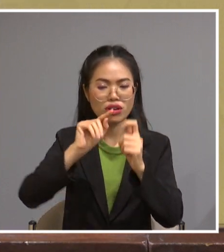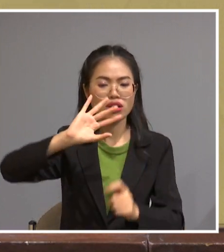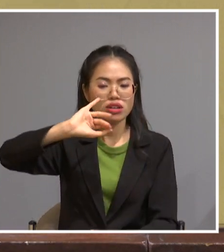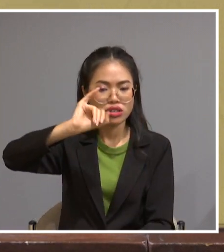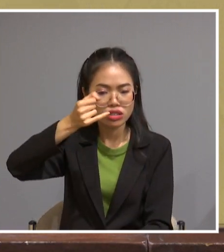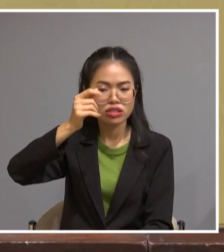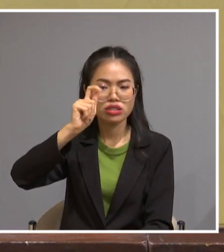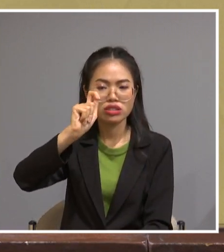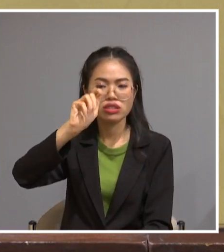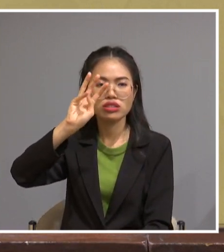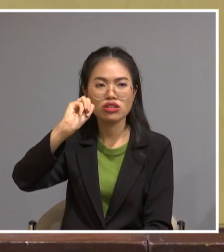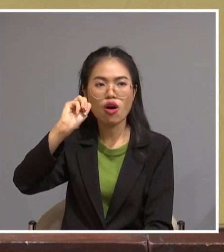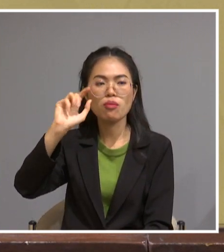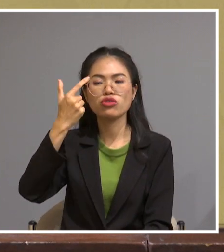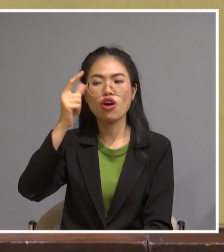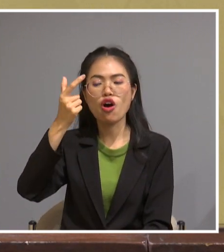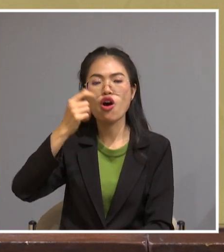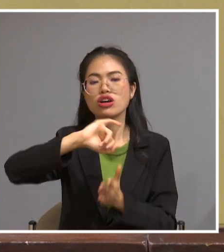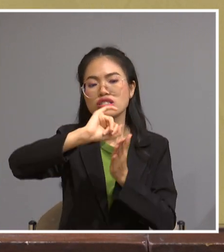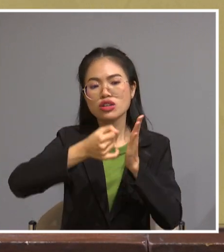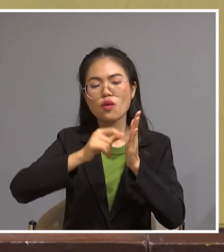งขายคำนาคมฝั่งตามันตกจัหวดลำพูร